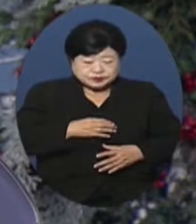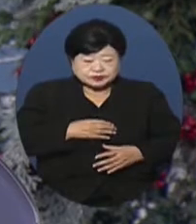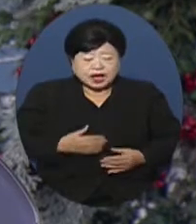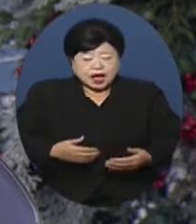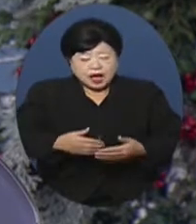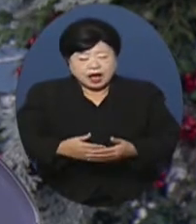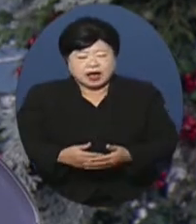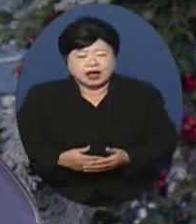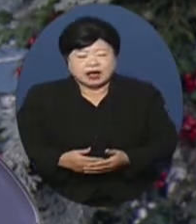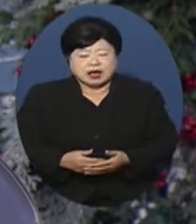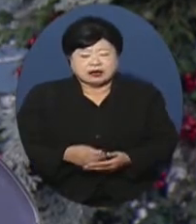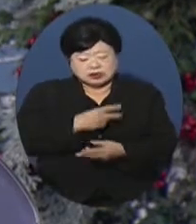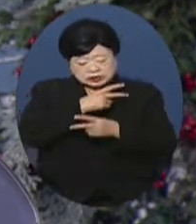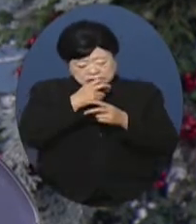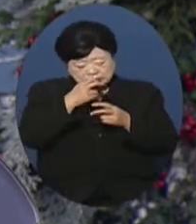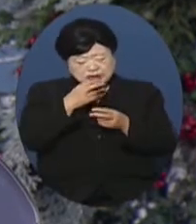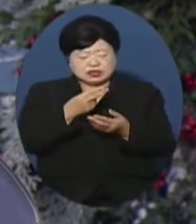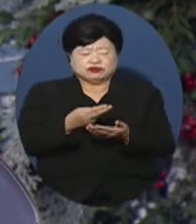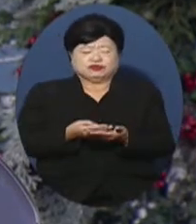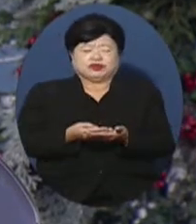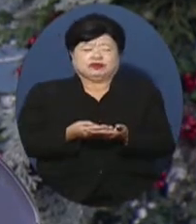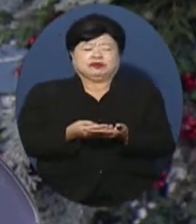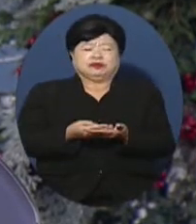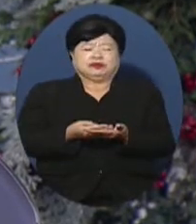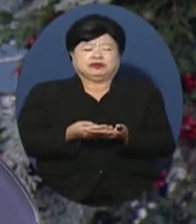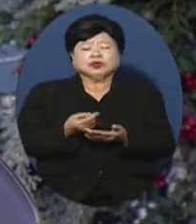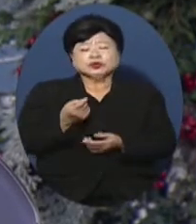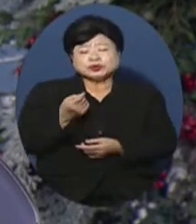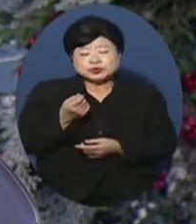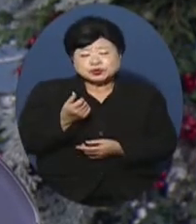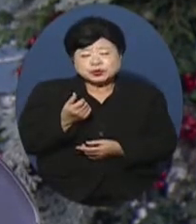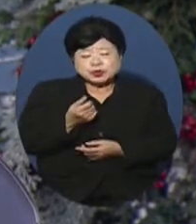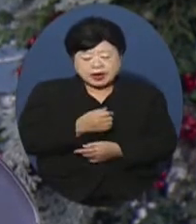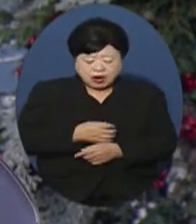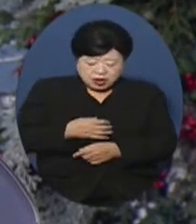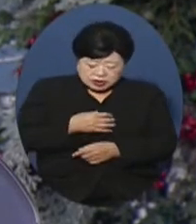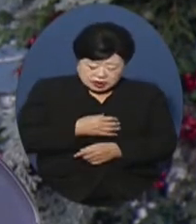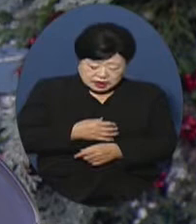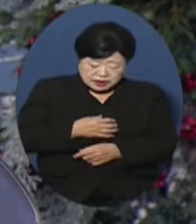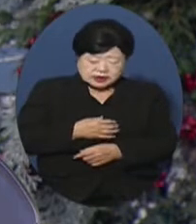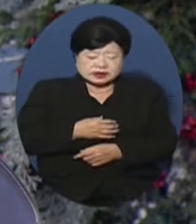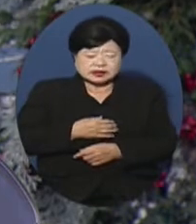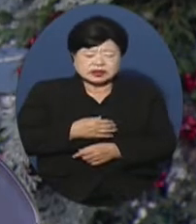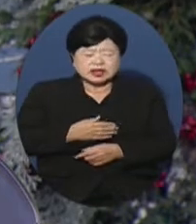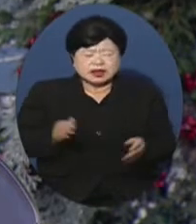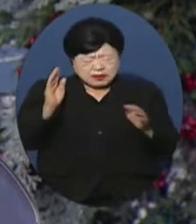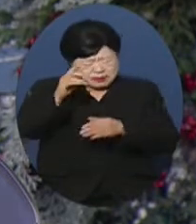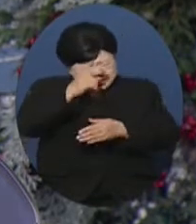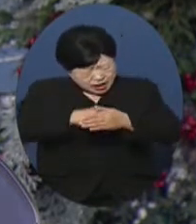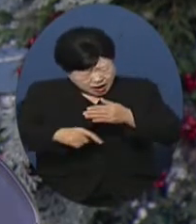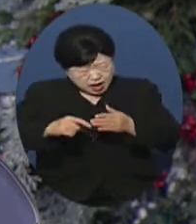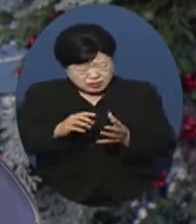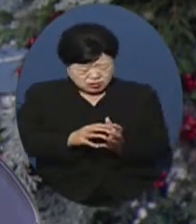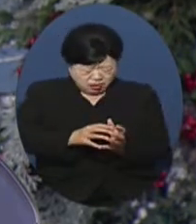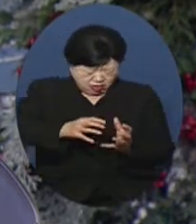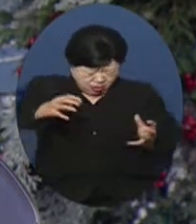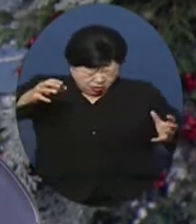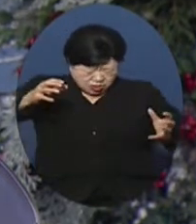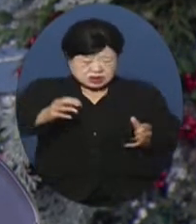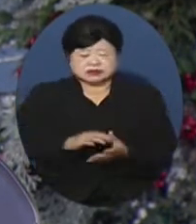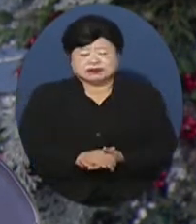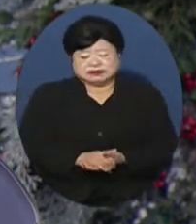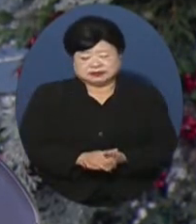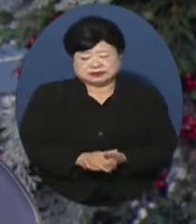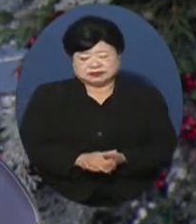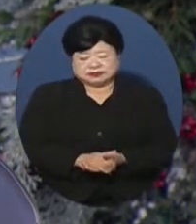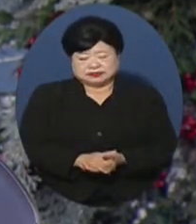잠자리에 누우면 좀 안 걱정이 밤 3 눈뜨 해야 됩니다